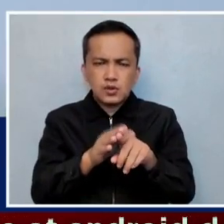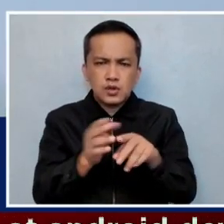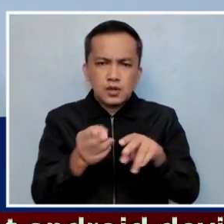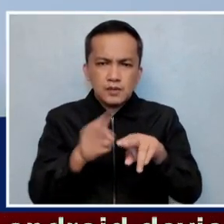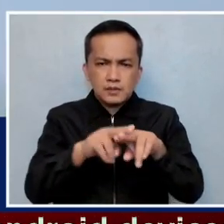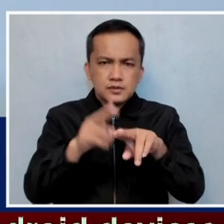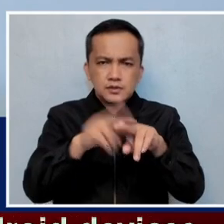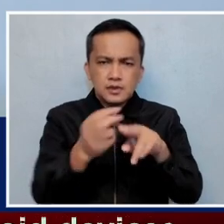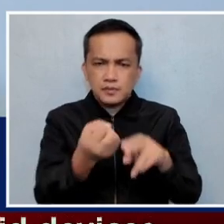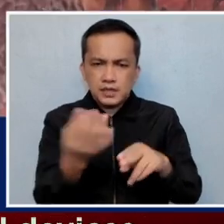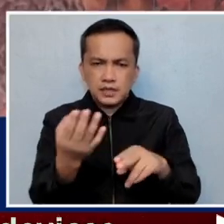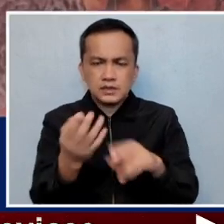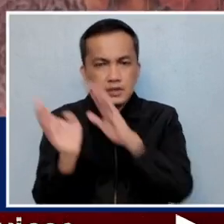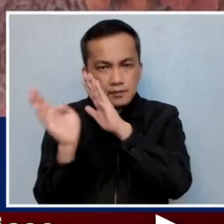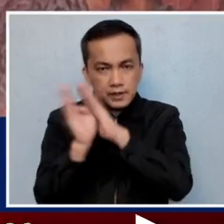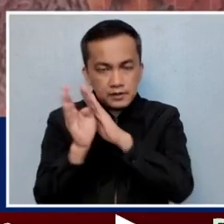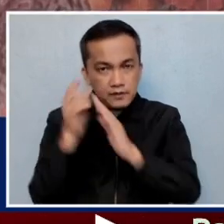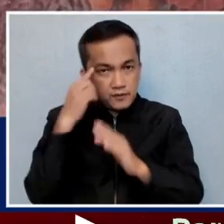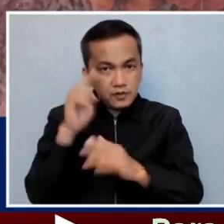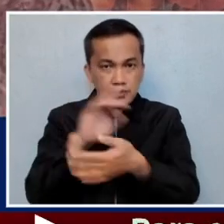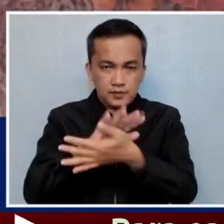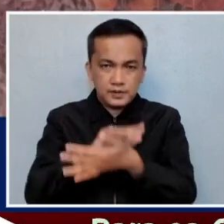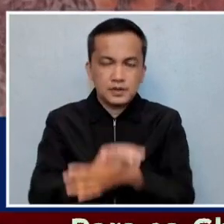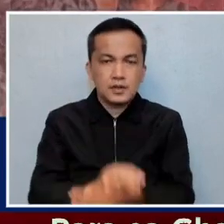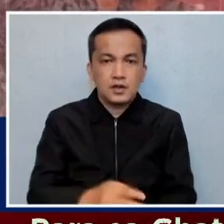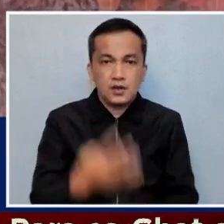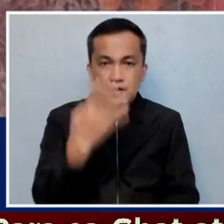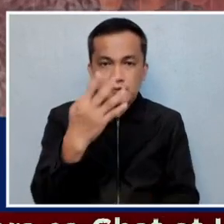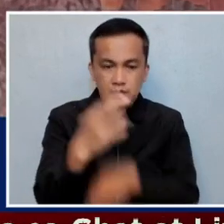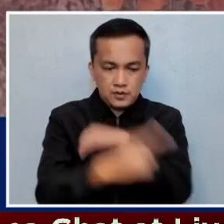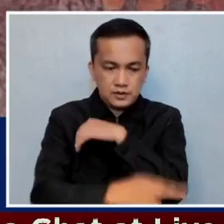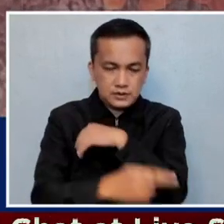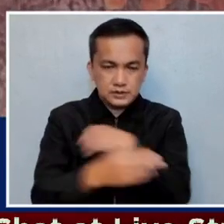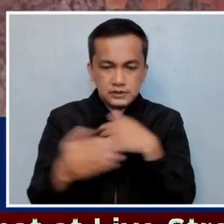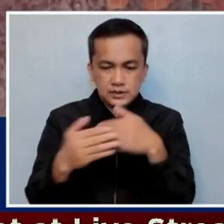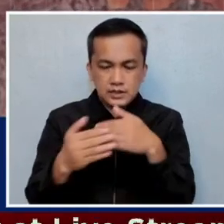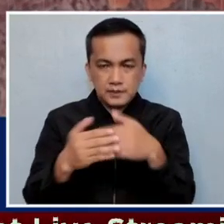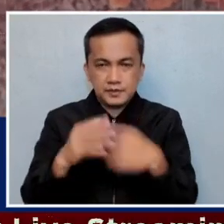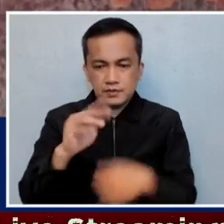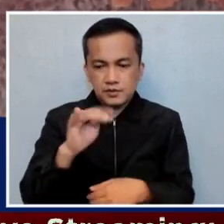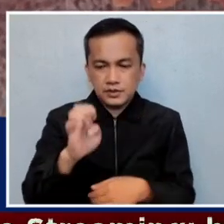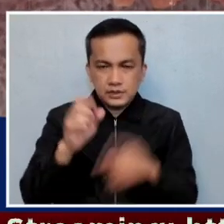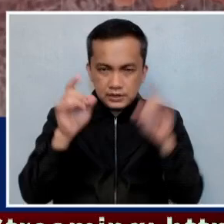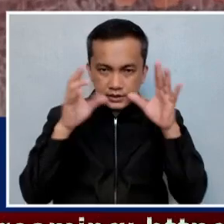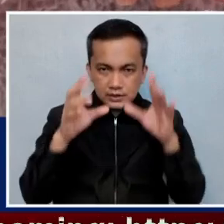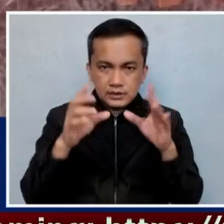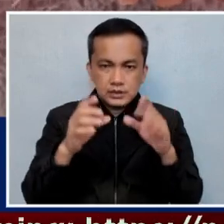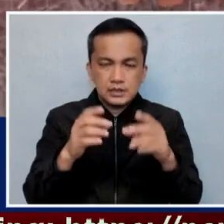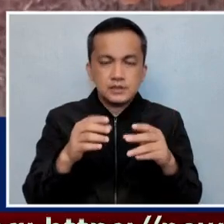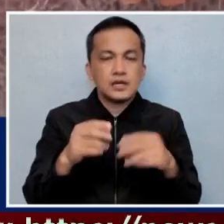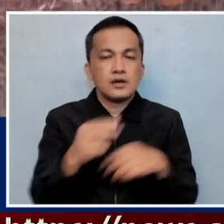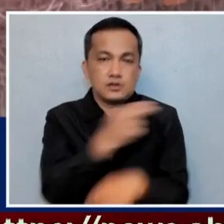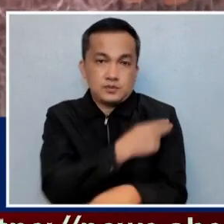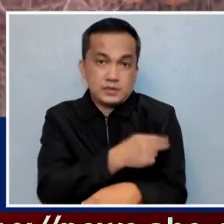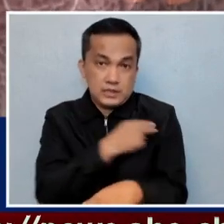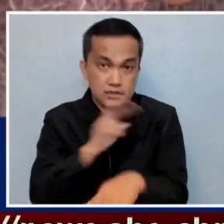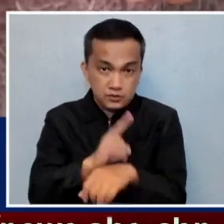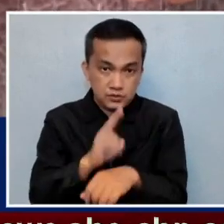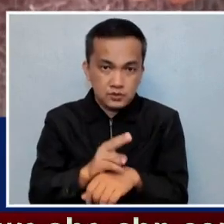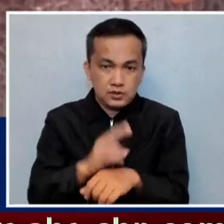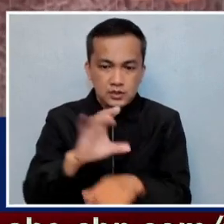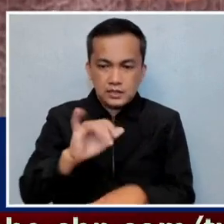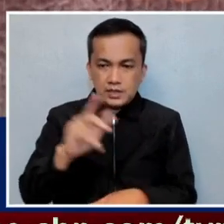na nakalaan para sa sakit. Apat na rehiyon na ang nalalapit sa moderate risk pagdating sa healthcare utilization: ang